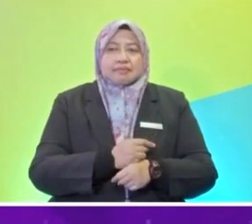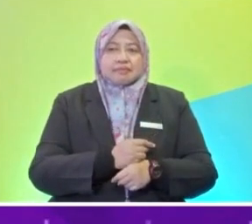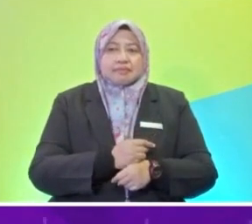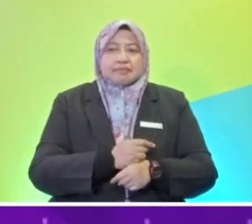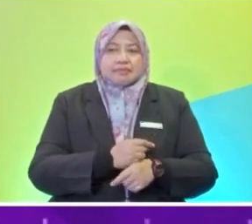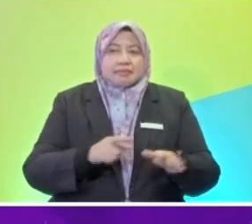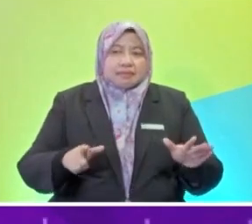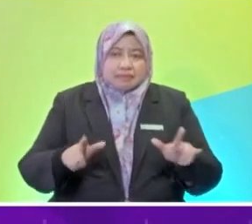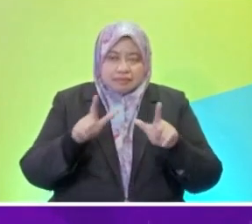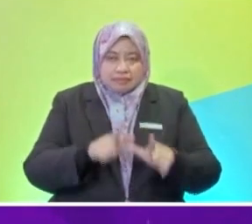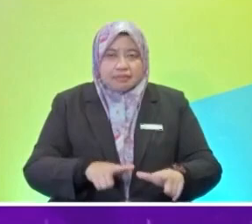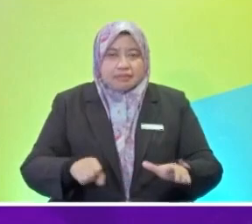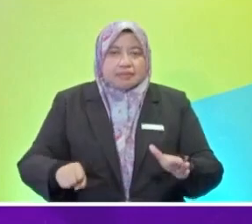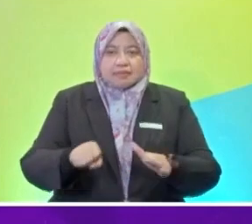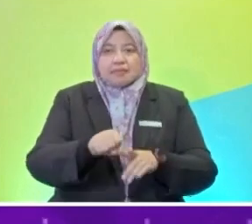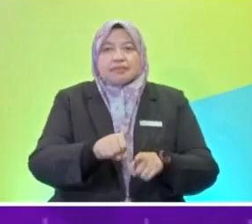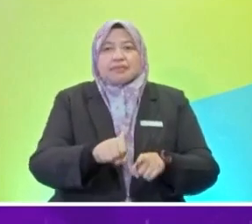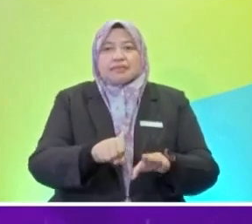segi empat sama